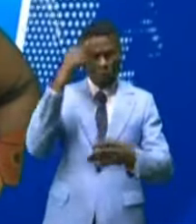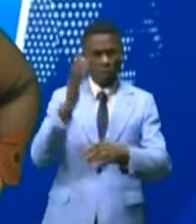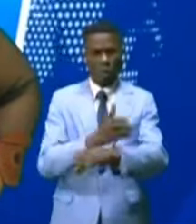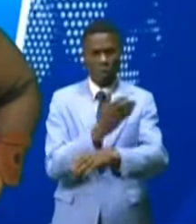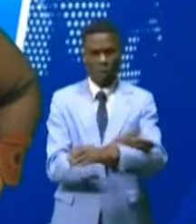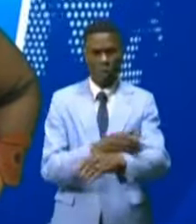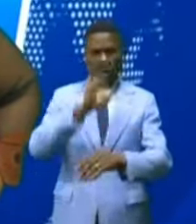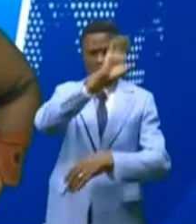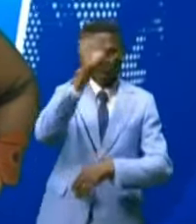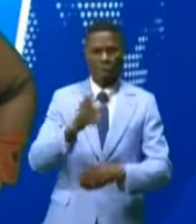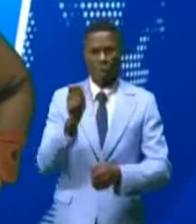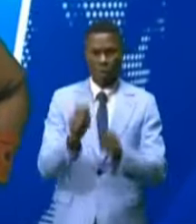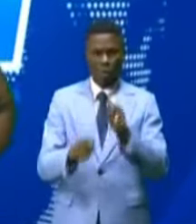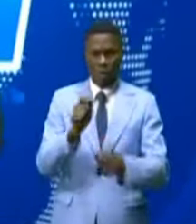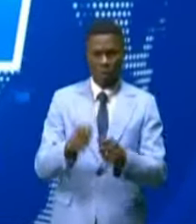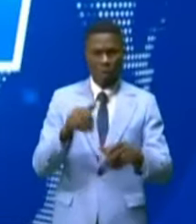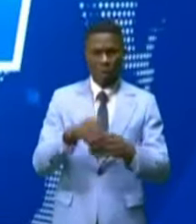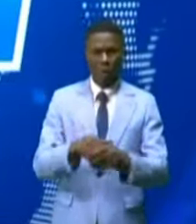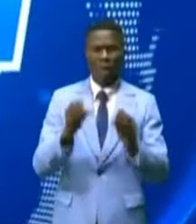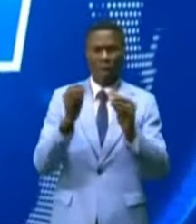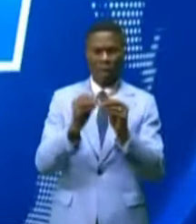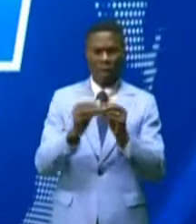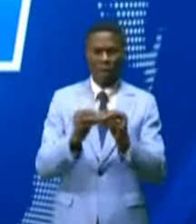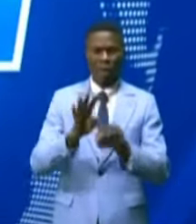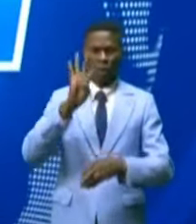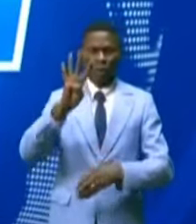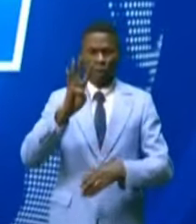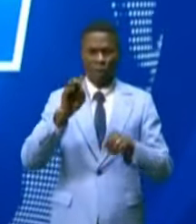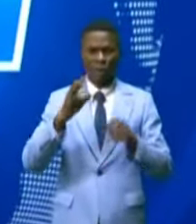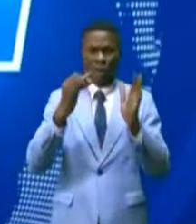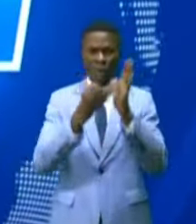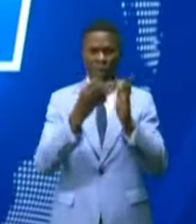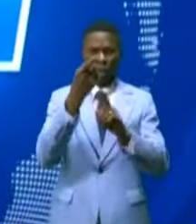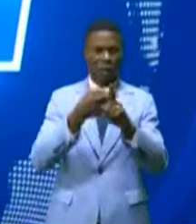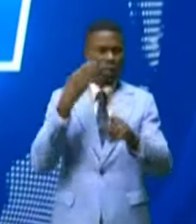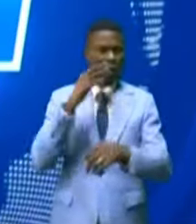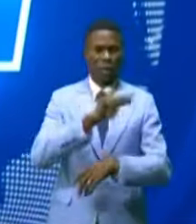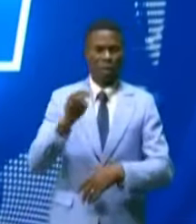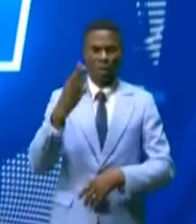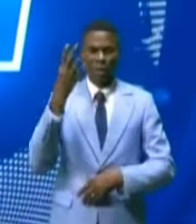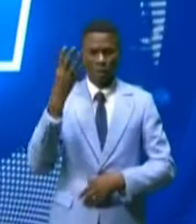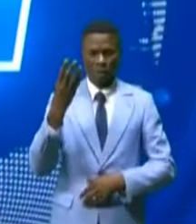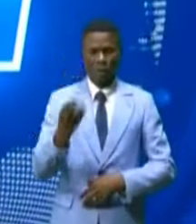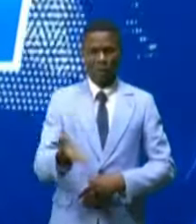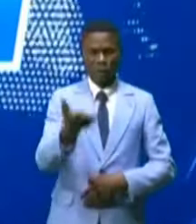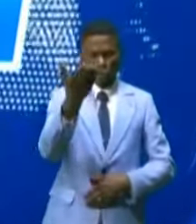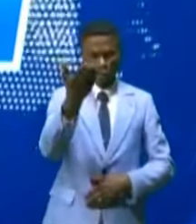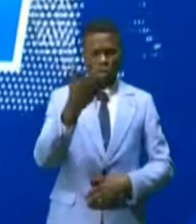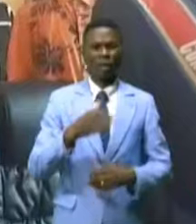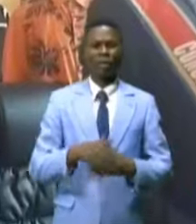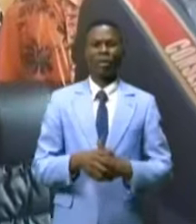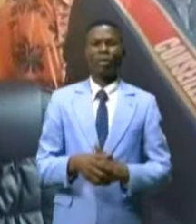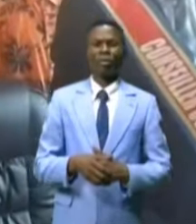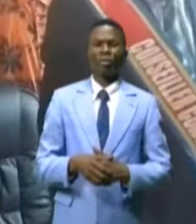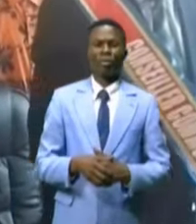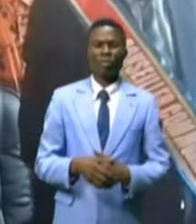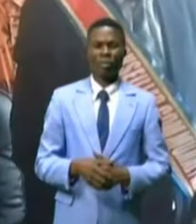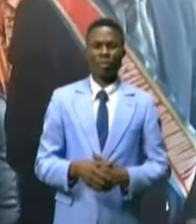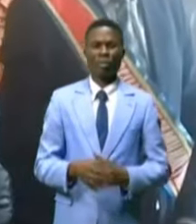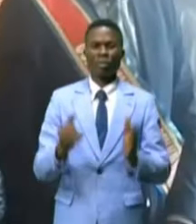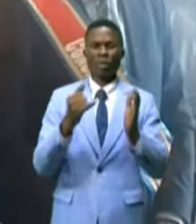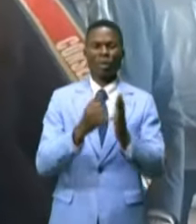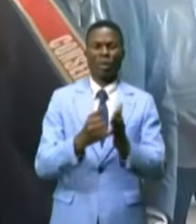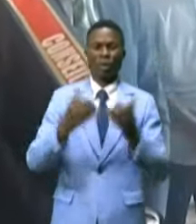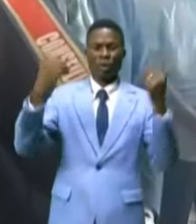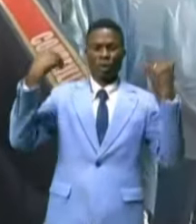de Matete. C'était au cours de la plénière de ce jeudi 7 mars 2024. Nadine Yang, commentaire. C'est